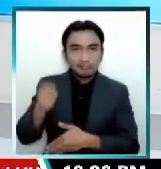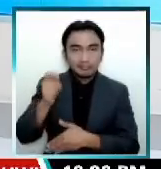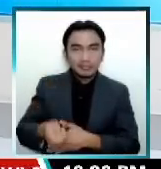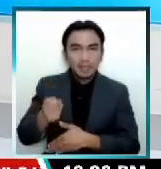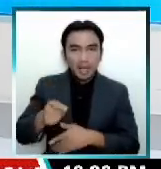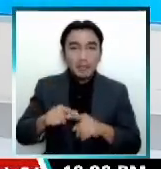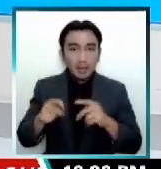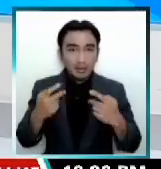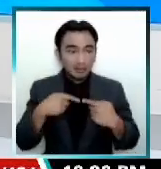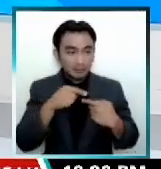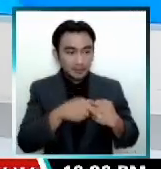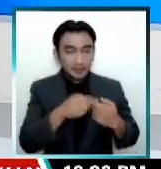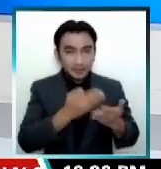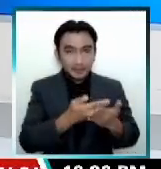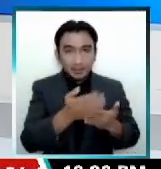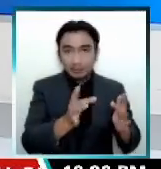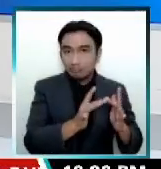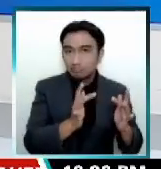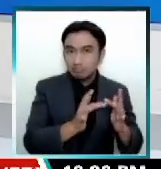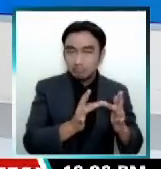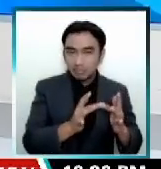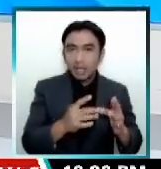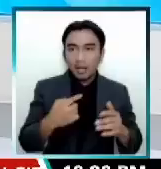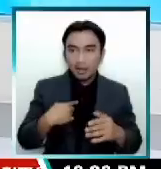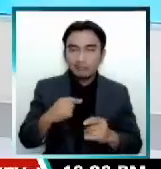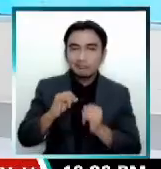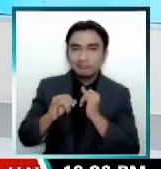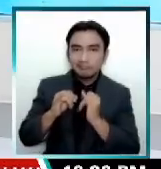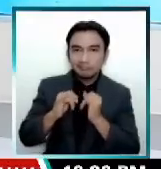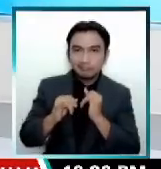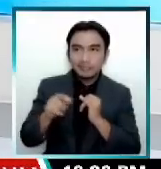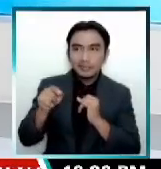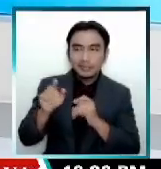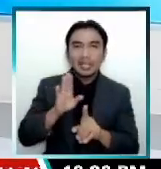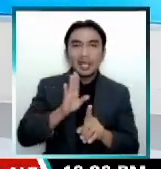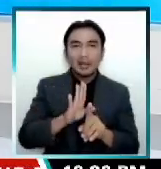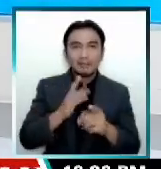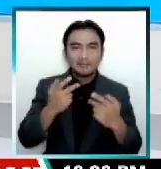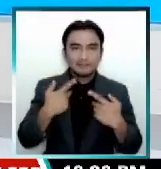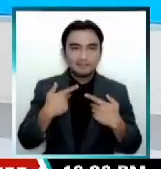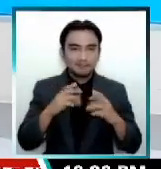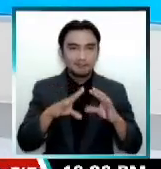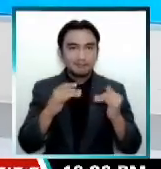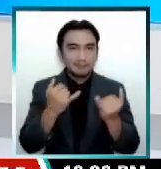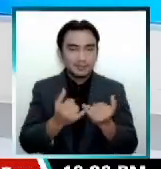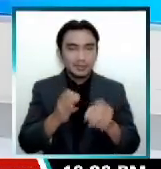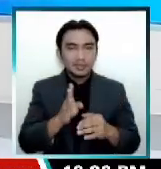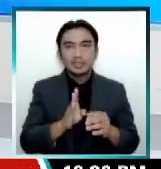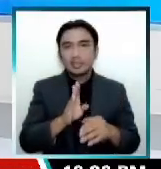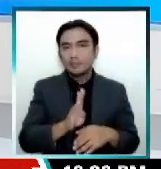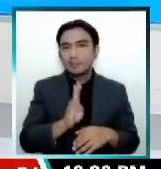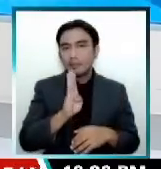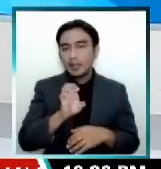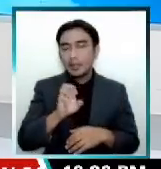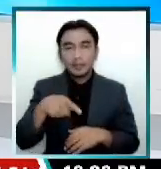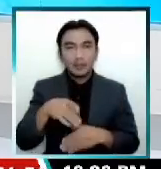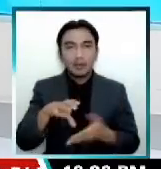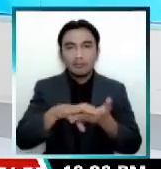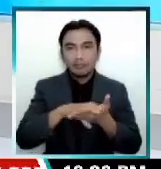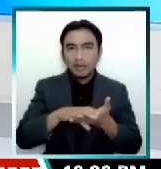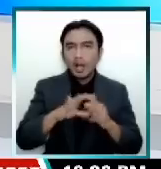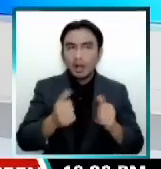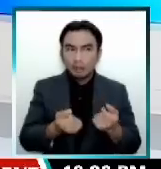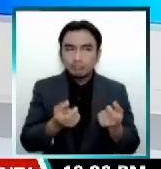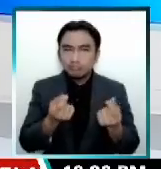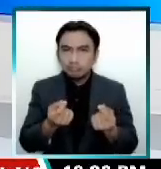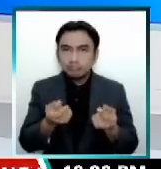raw online. Nakausap ko naman ang kumpanyang supplier ng beep card at ipinaliwanag nila kung paano nila nagka-problema